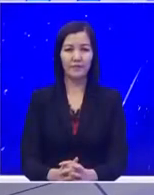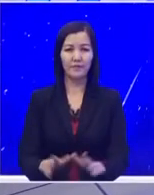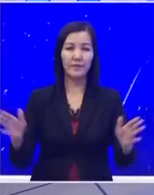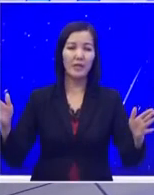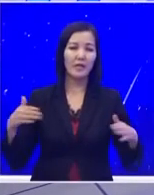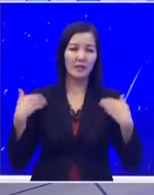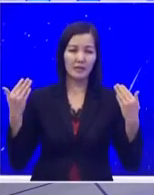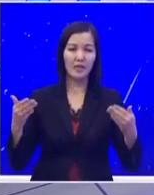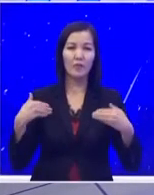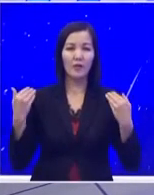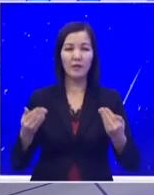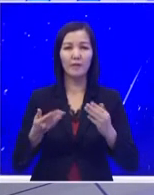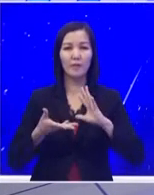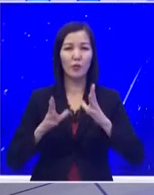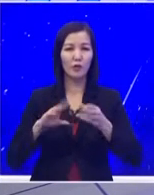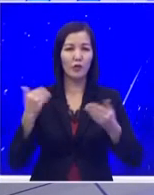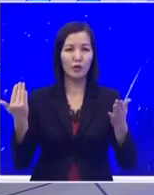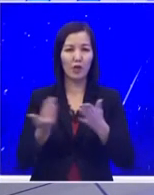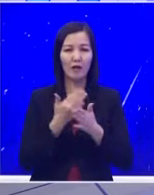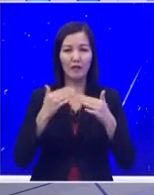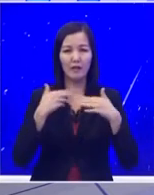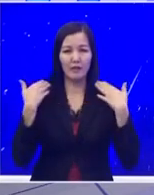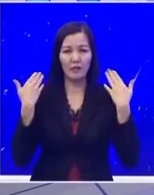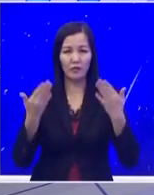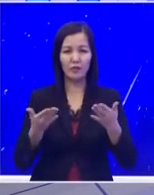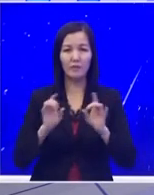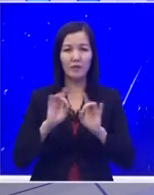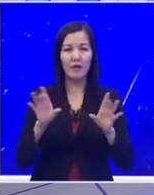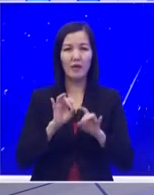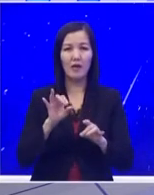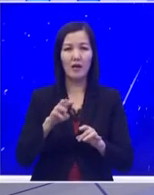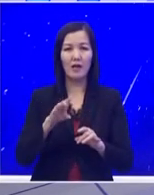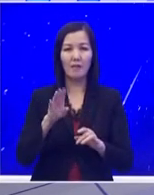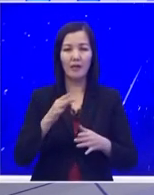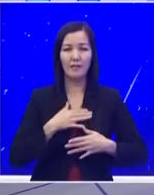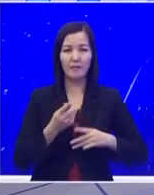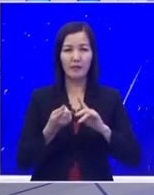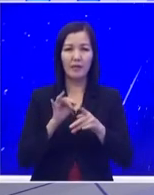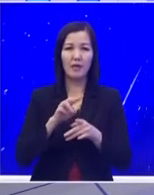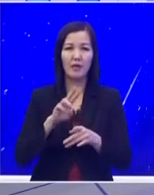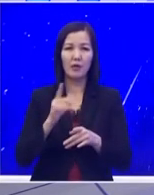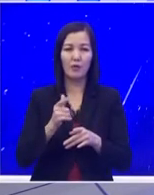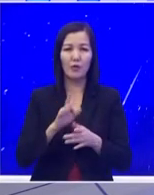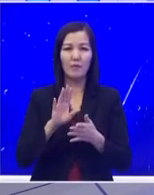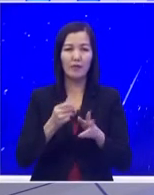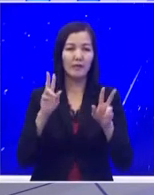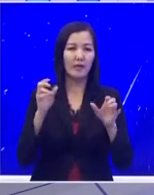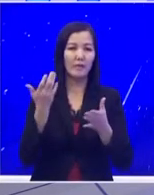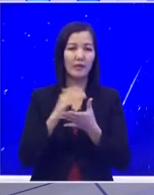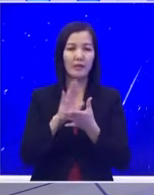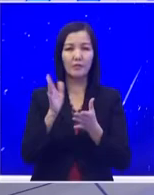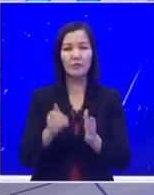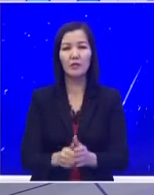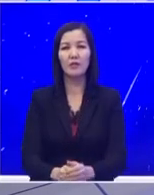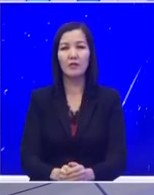Ассаламу алейкум, қадірменді көрермен, тікелей эфирде қорытынды жаңалықтар. Студияда Алмат Хамид, сурд аудармашы Айгүл Жұмаш қызы алдымен аңдатпа.